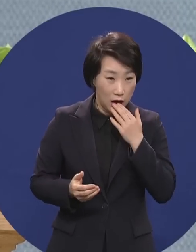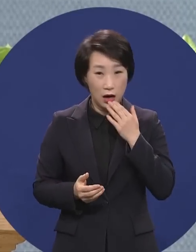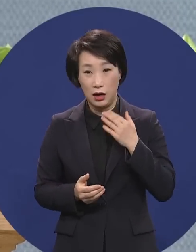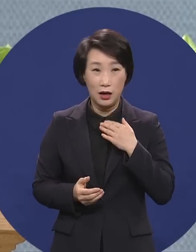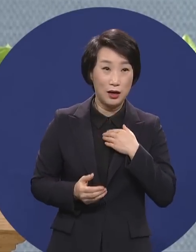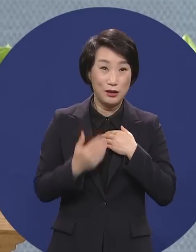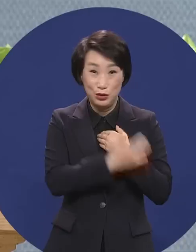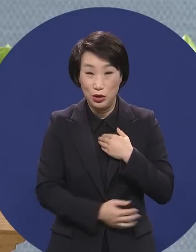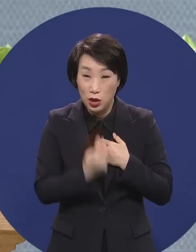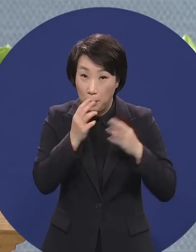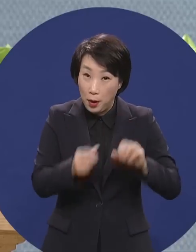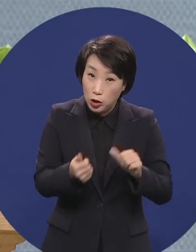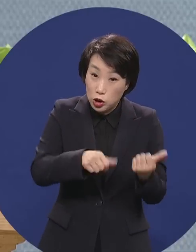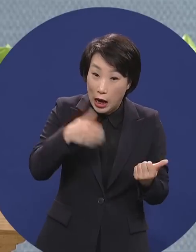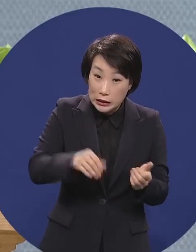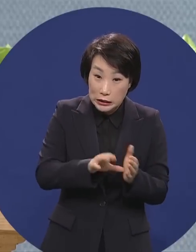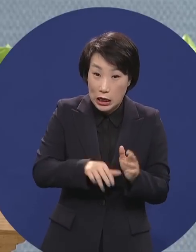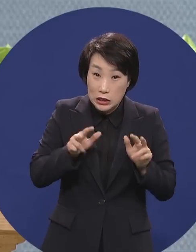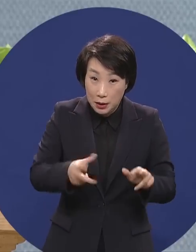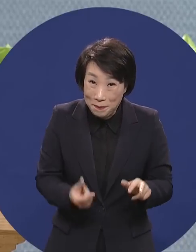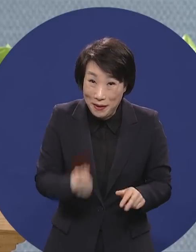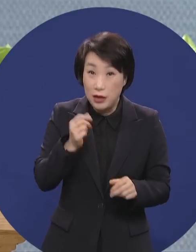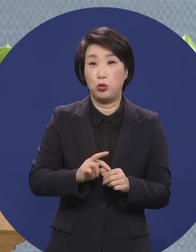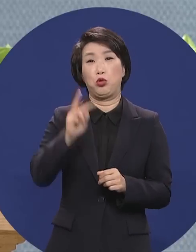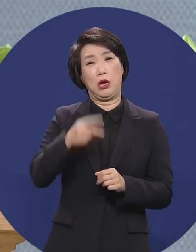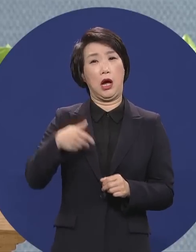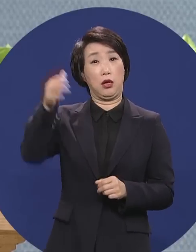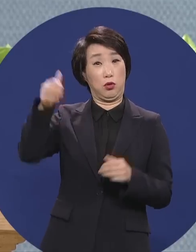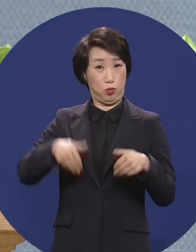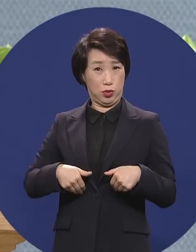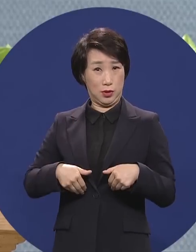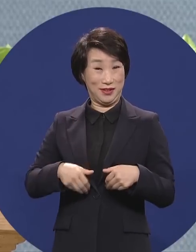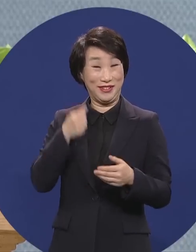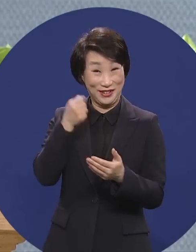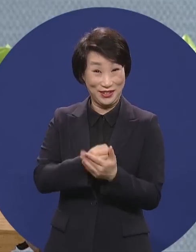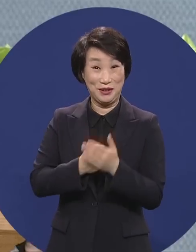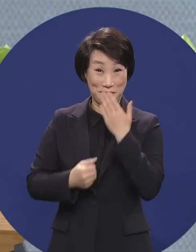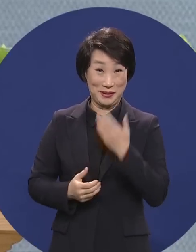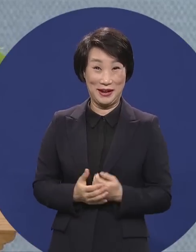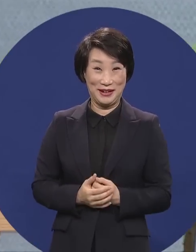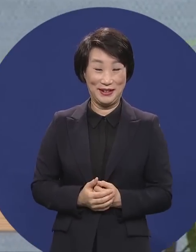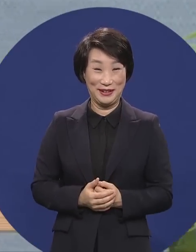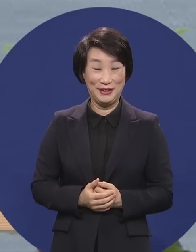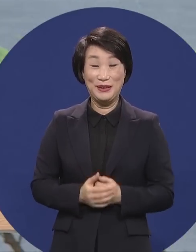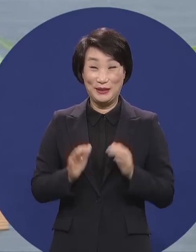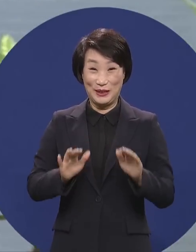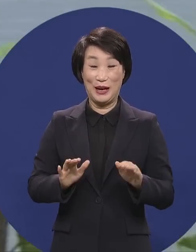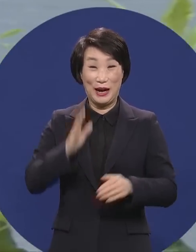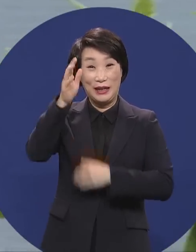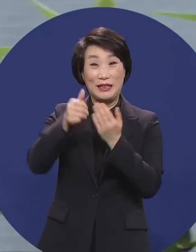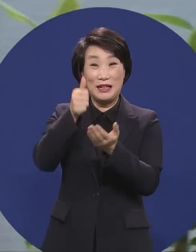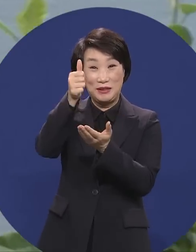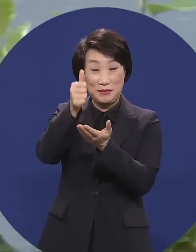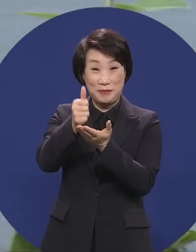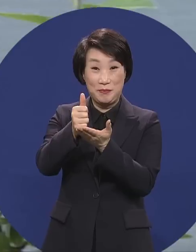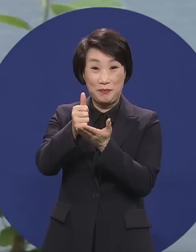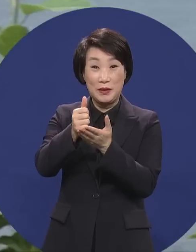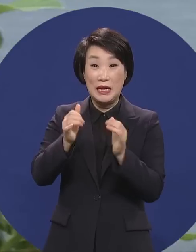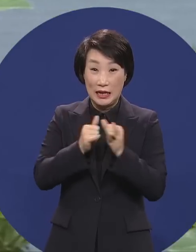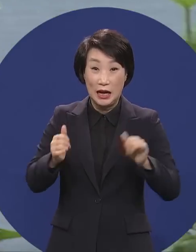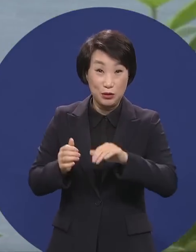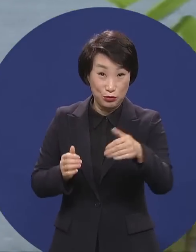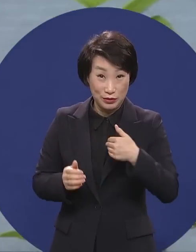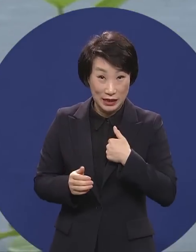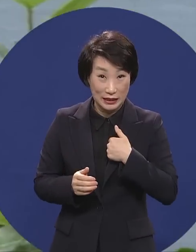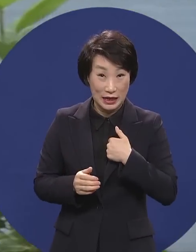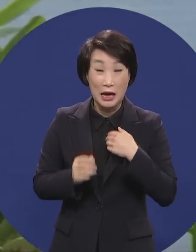내 육신이 끝나기 전에 빨리 돌아가자 할 것입니다. 자, 하나님은 우리